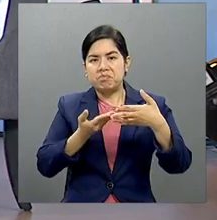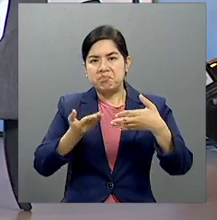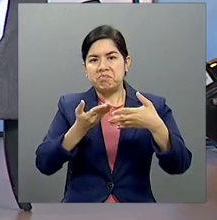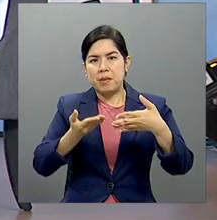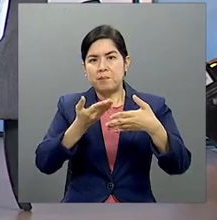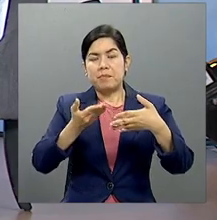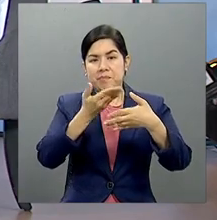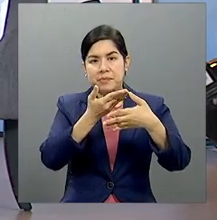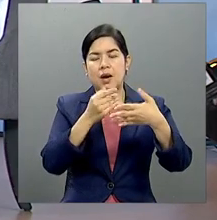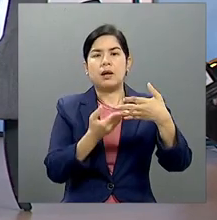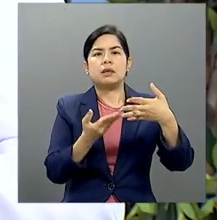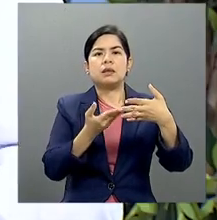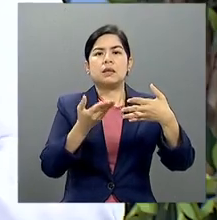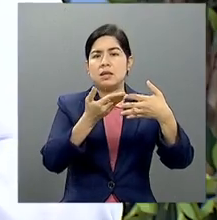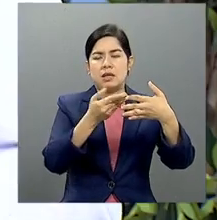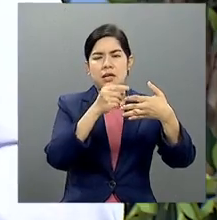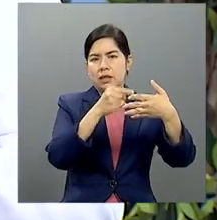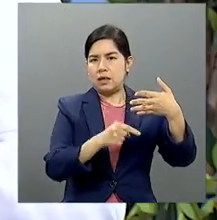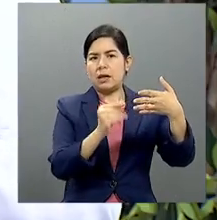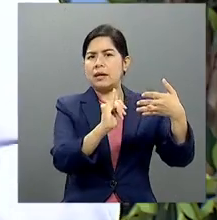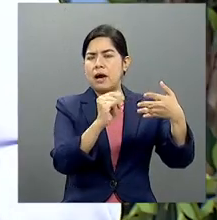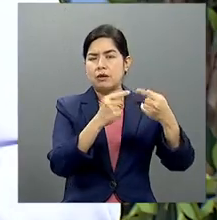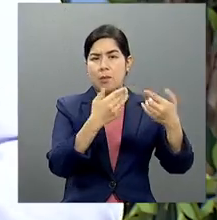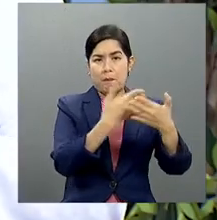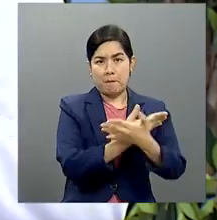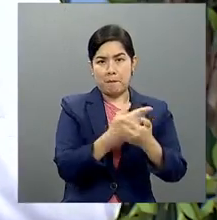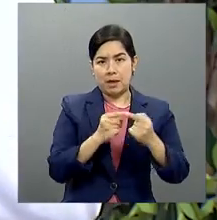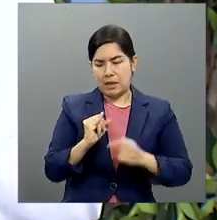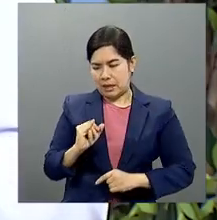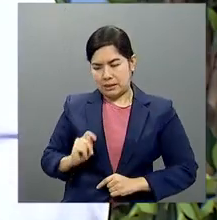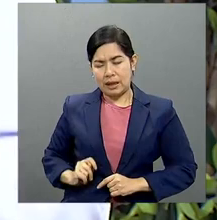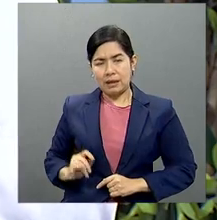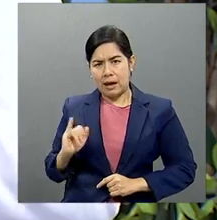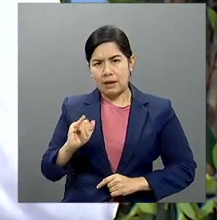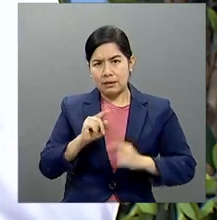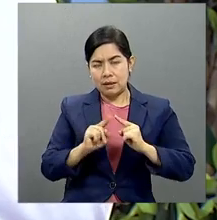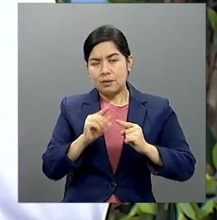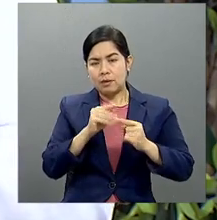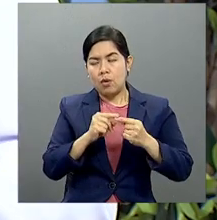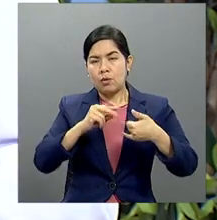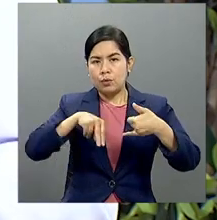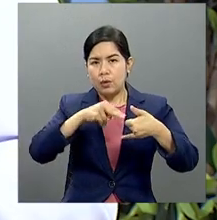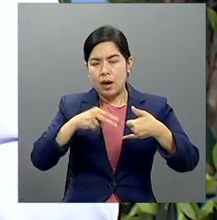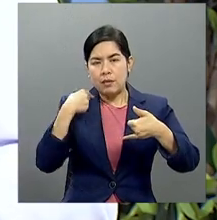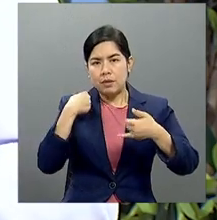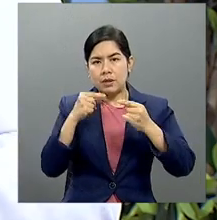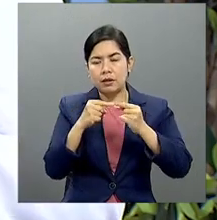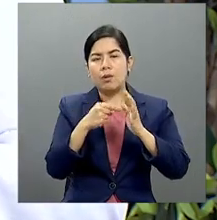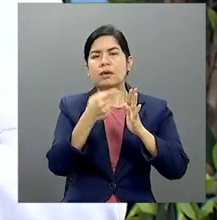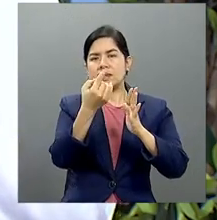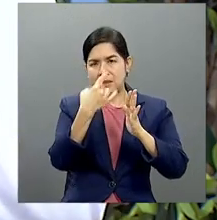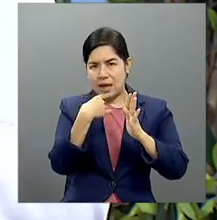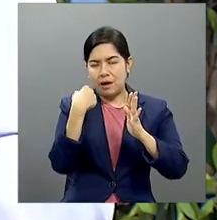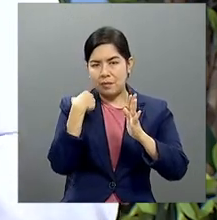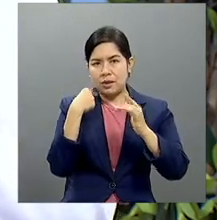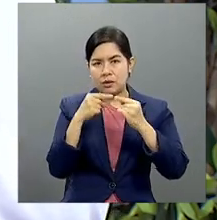ที่ต้องได้รับการบำบัดทดแทนไตแค่เป็นการรักษาแบบประคับประคองรักษาโดยใช้ยารักษาโดยการควบคุมโรคประจำตัว